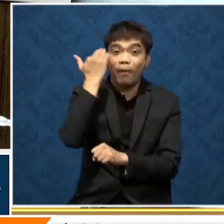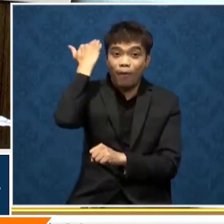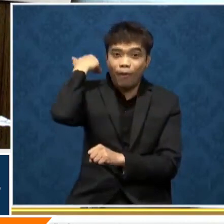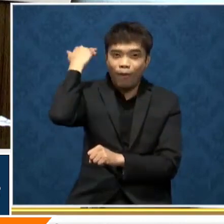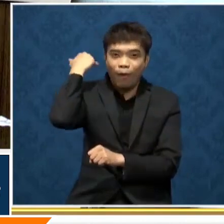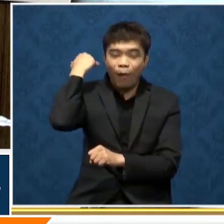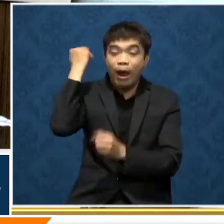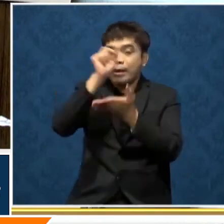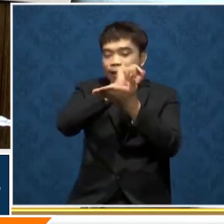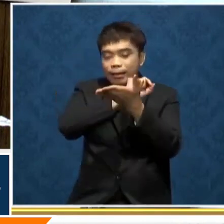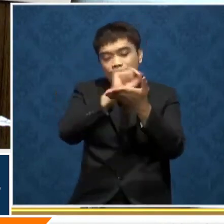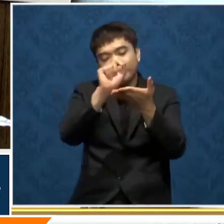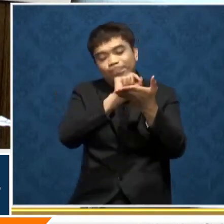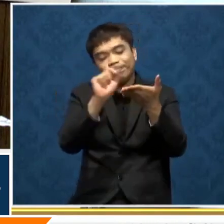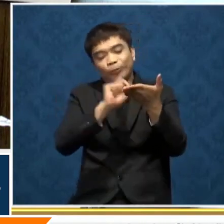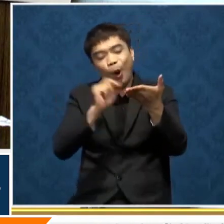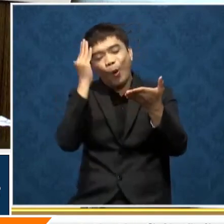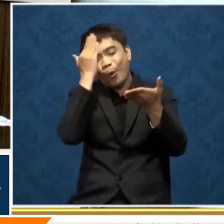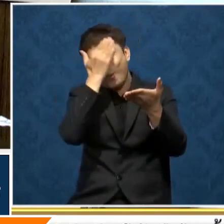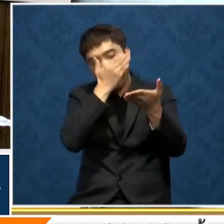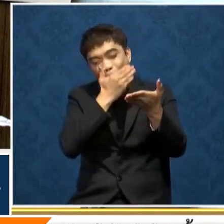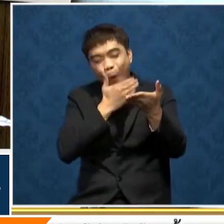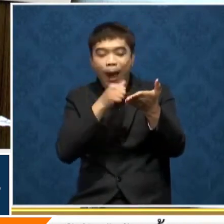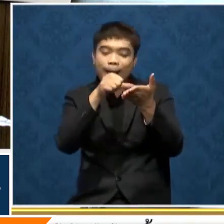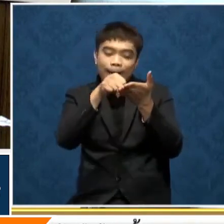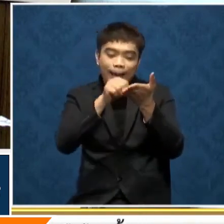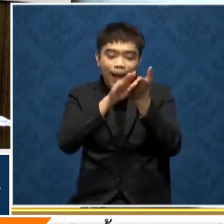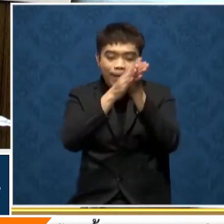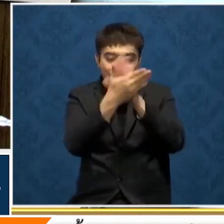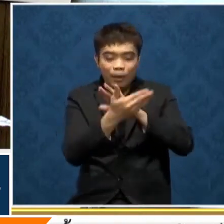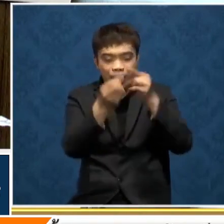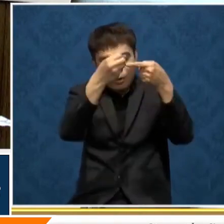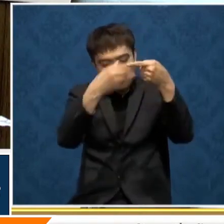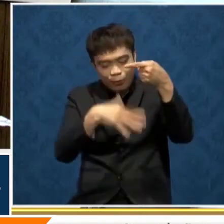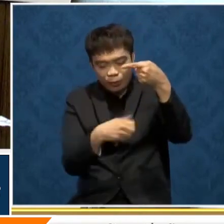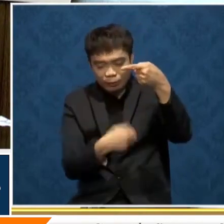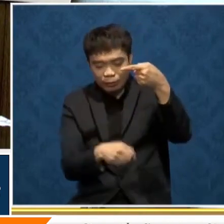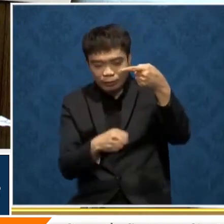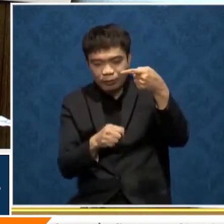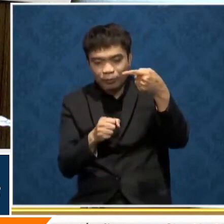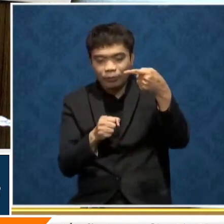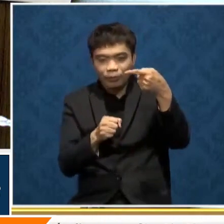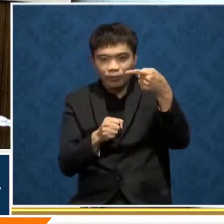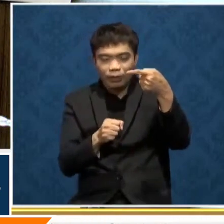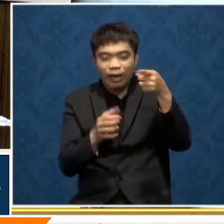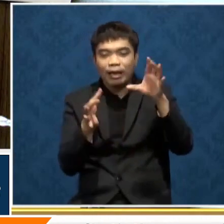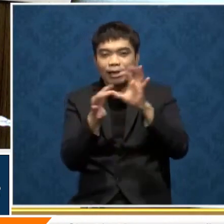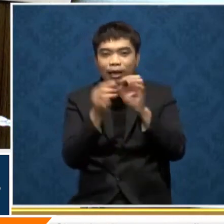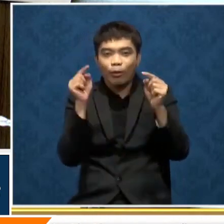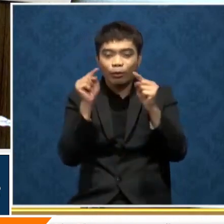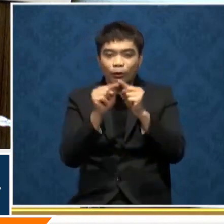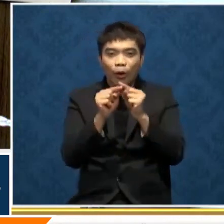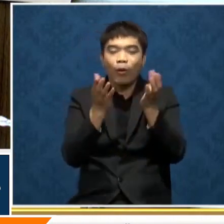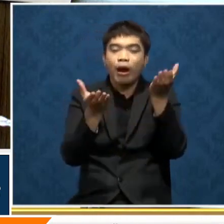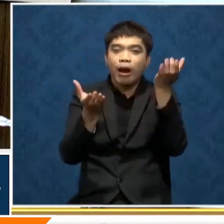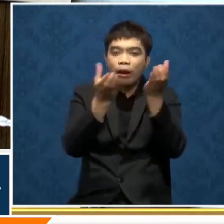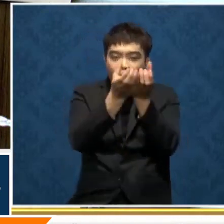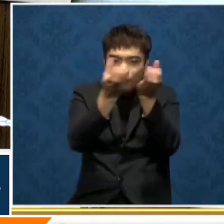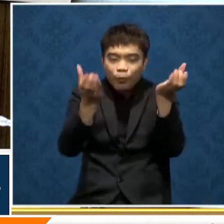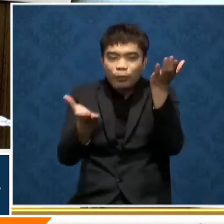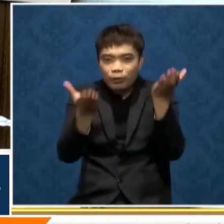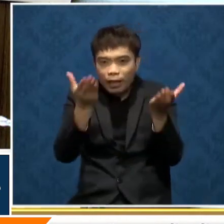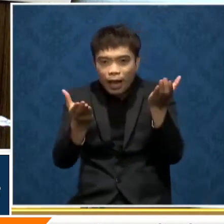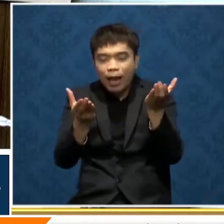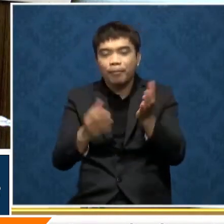ไว้อย่างสวนหรูว่าจะมีการปฏิรูป10ประเด็นปฏิรูปครอบคลุมถึงกระบวนการยุติธรรมทั้งทางแพ่งและอาญา